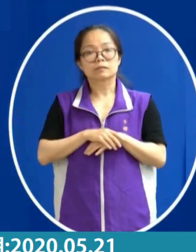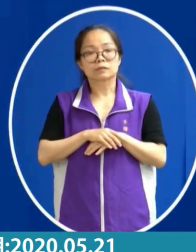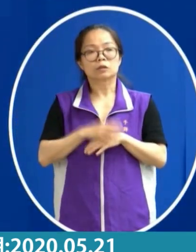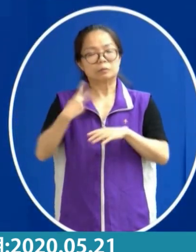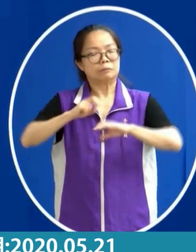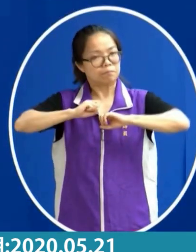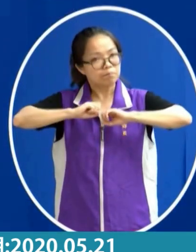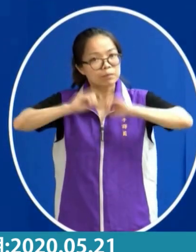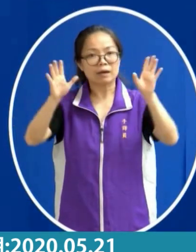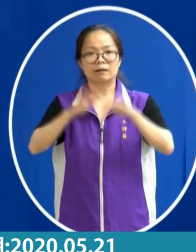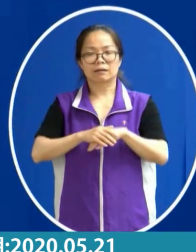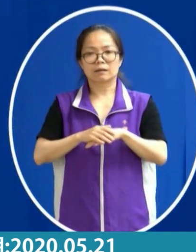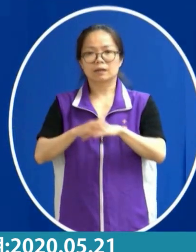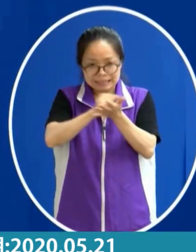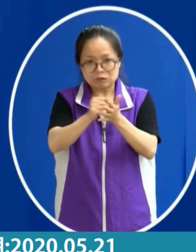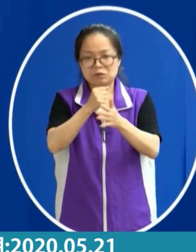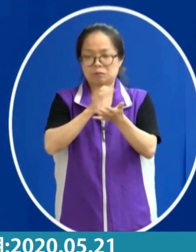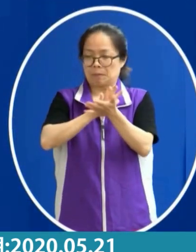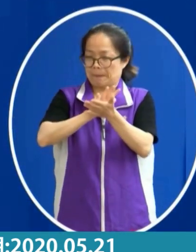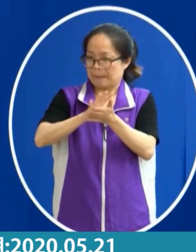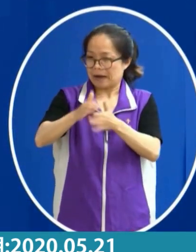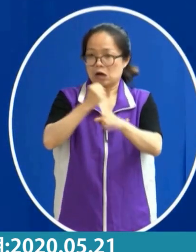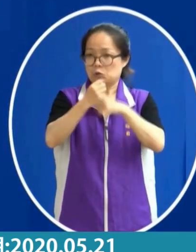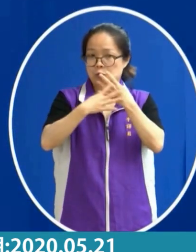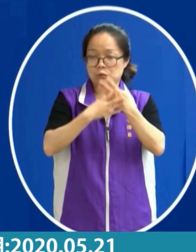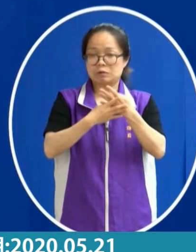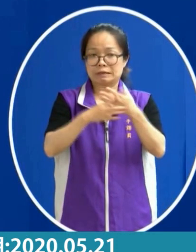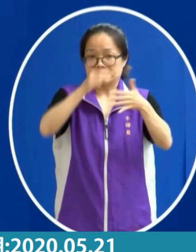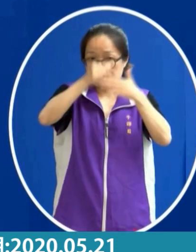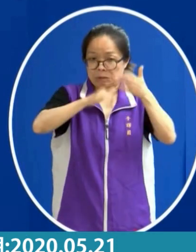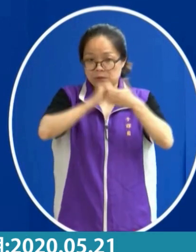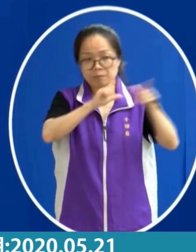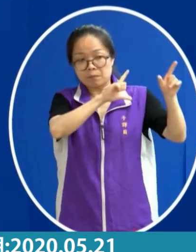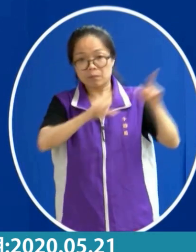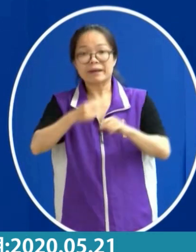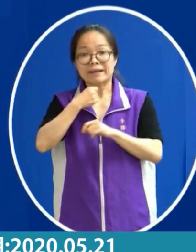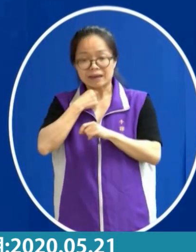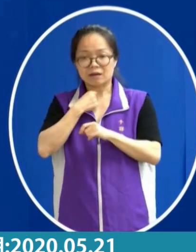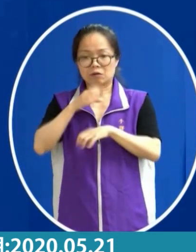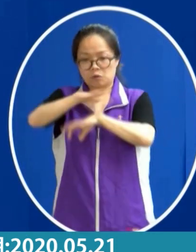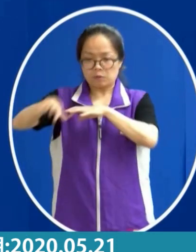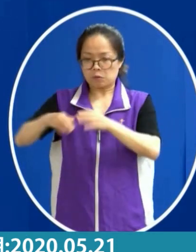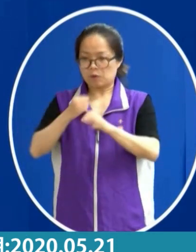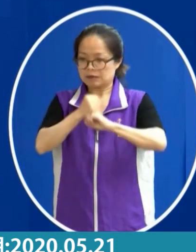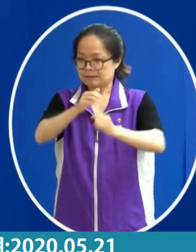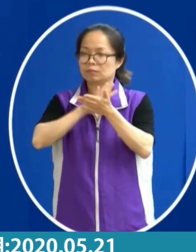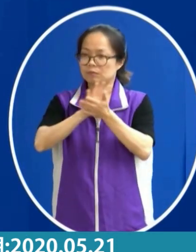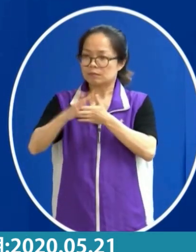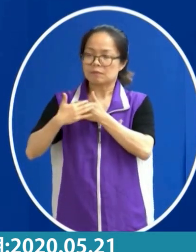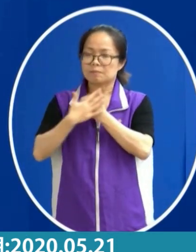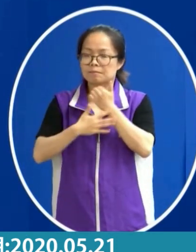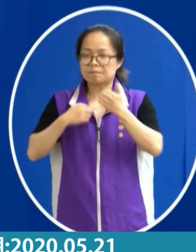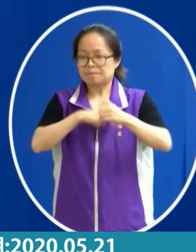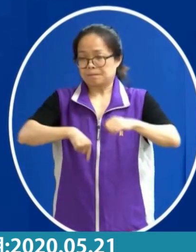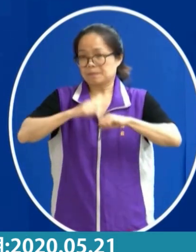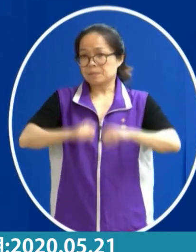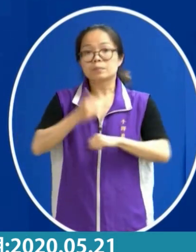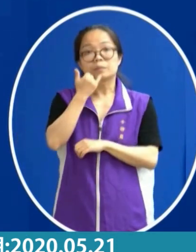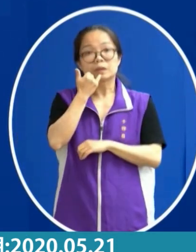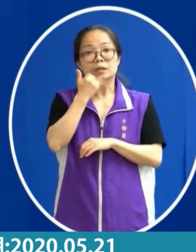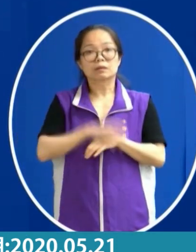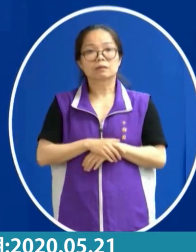来呼吁我们的餐饮业者，那么做好我们环境的清洁跟消毒，那也要呼吁我们